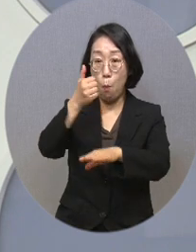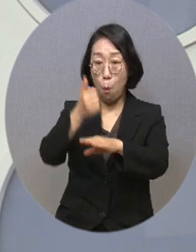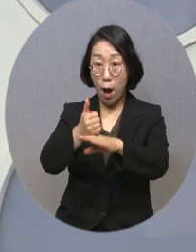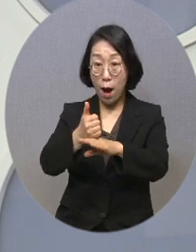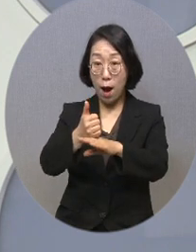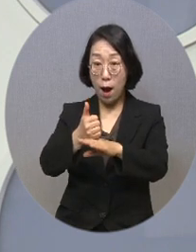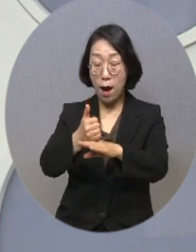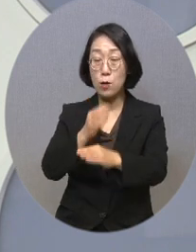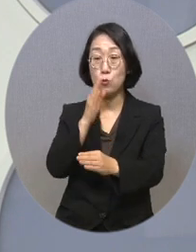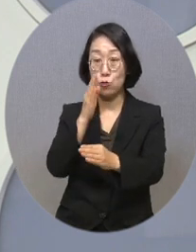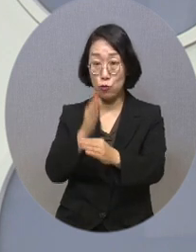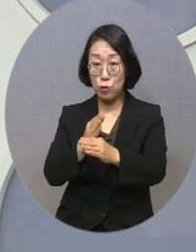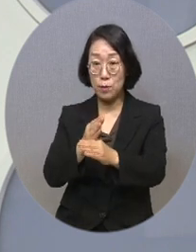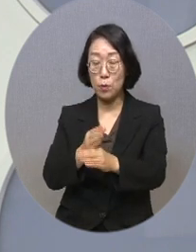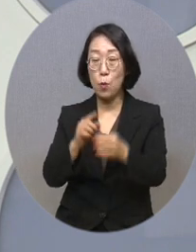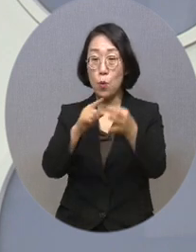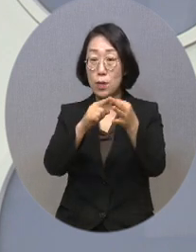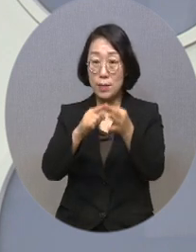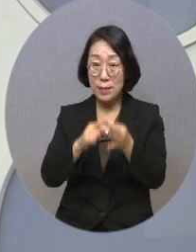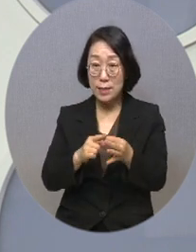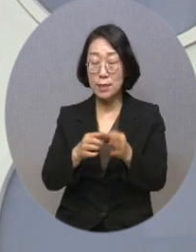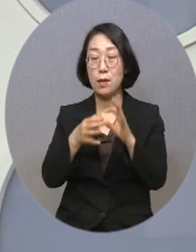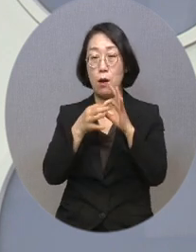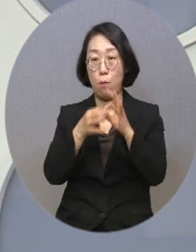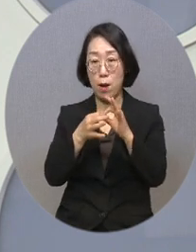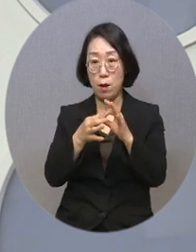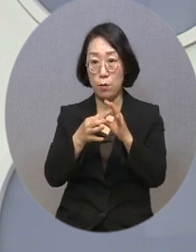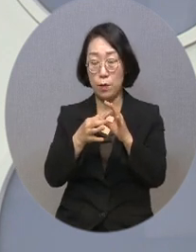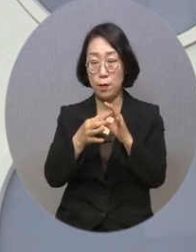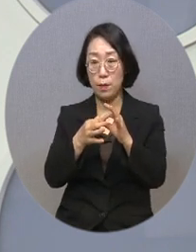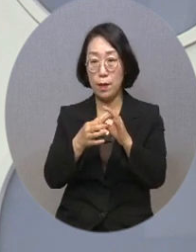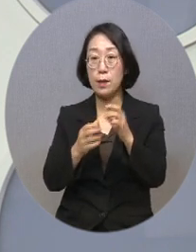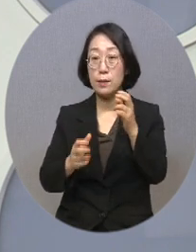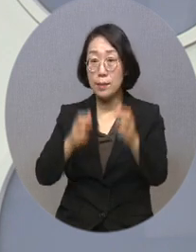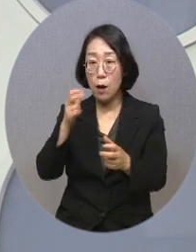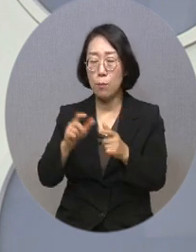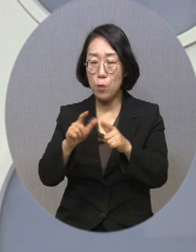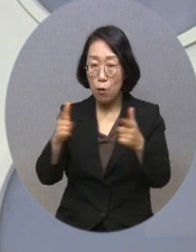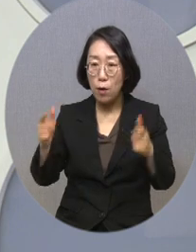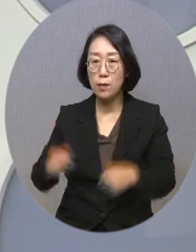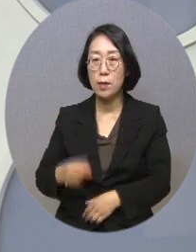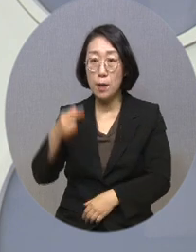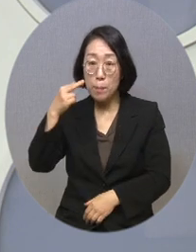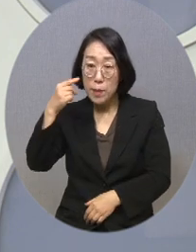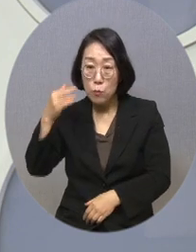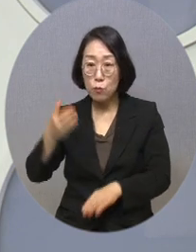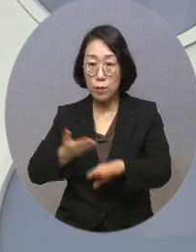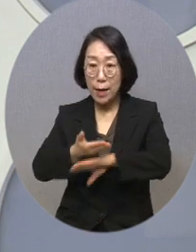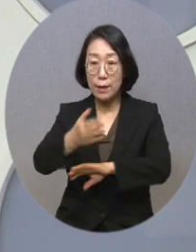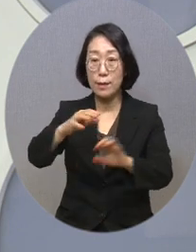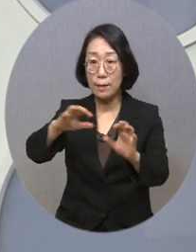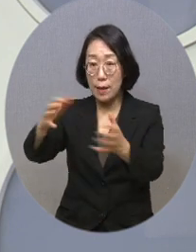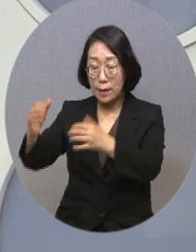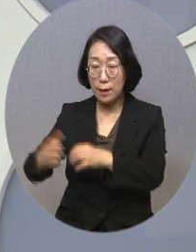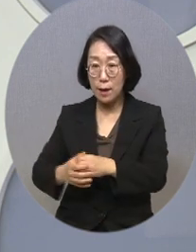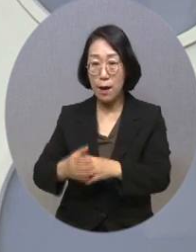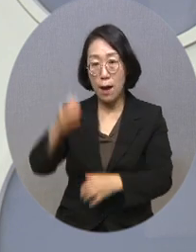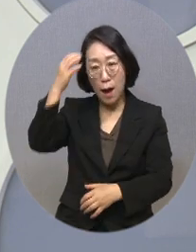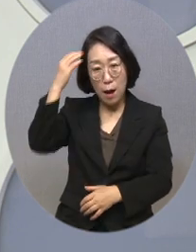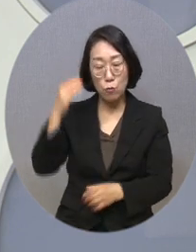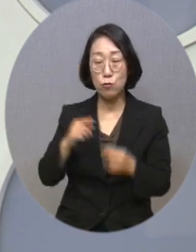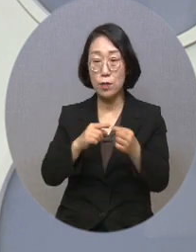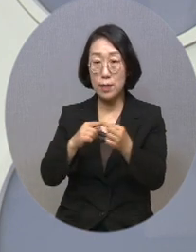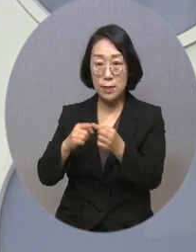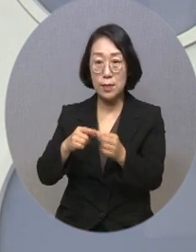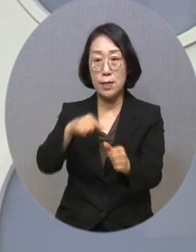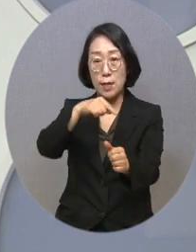또 훈민정음과 관련된 이런 한글과 관련된 일들을 하다 보니까 미국이나 전 세계에 한글 교육을 하는